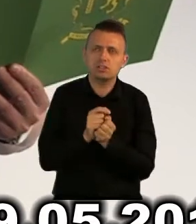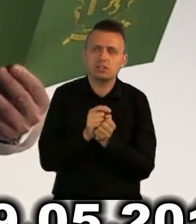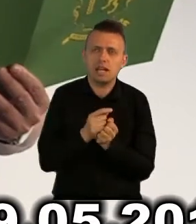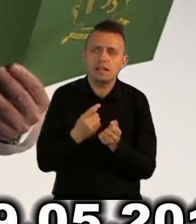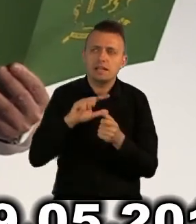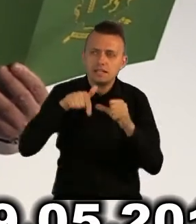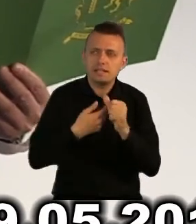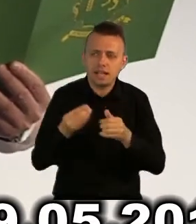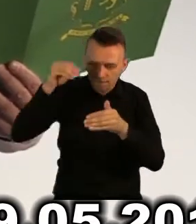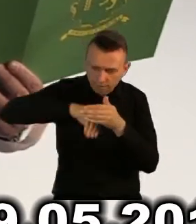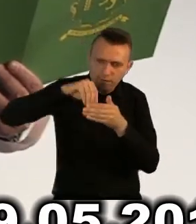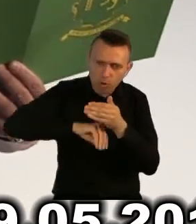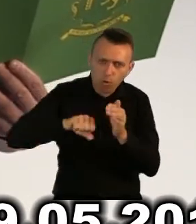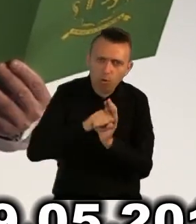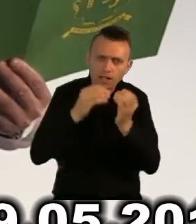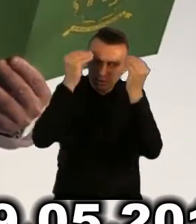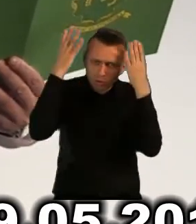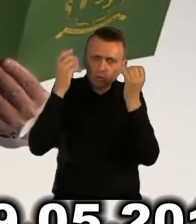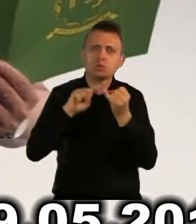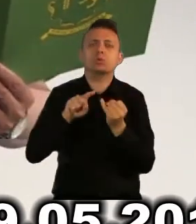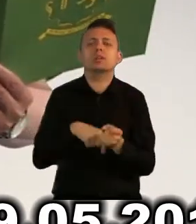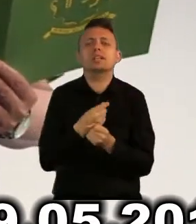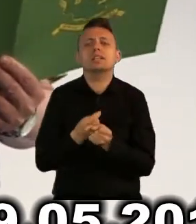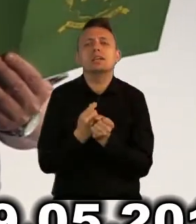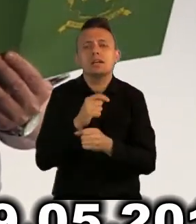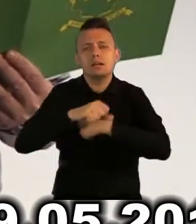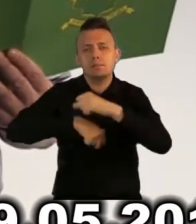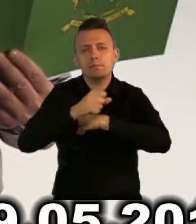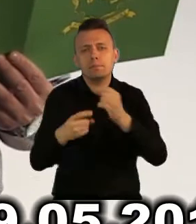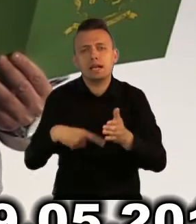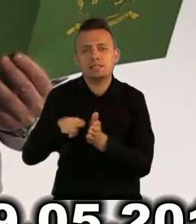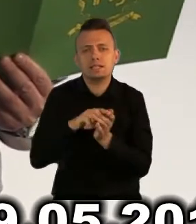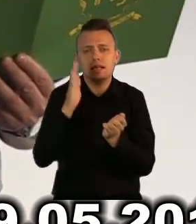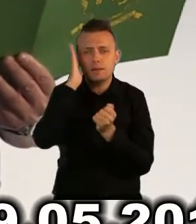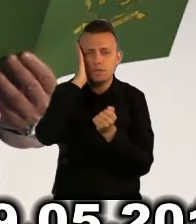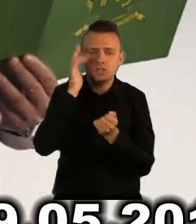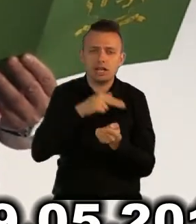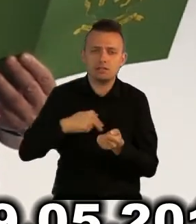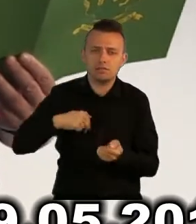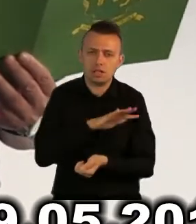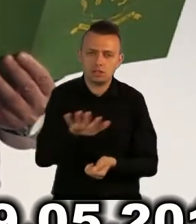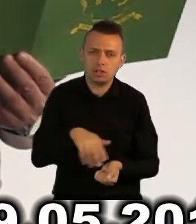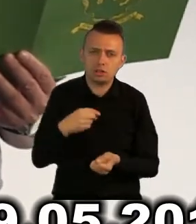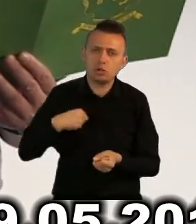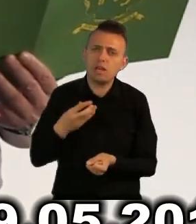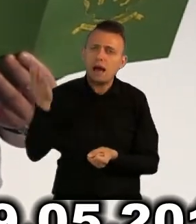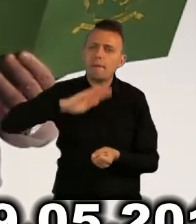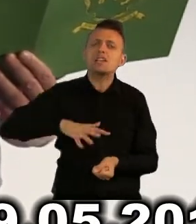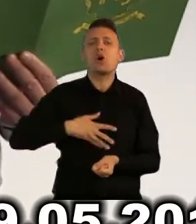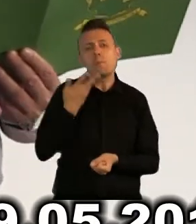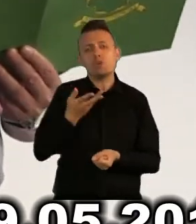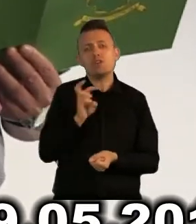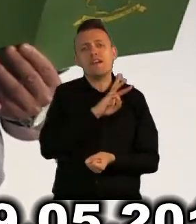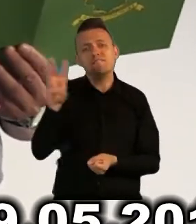kultury oraz rozbudzaniu artystycznego zamiłowania wśród mieszkańców naszego regionu. Jestem pełen podziwu dla